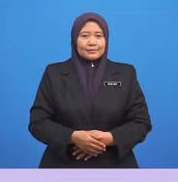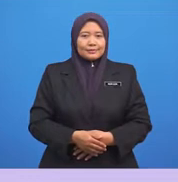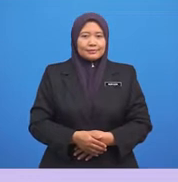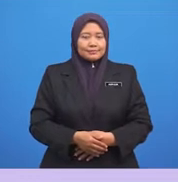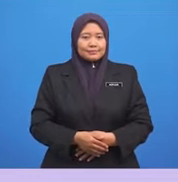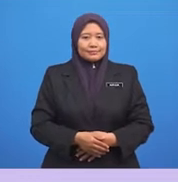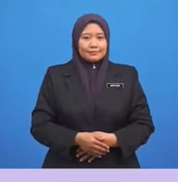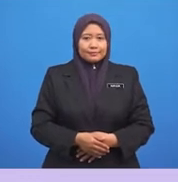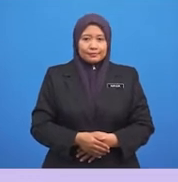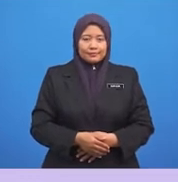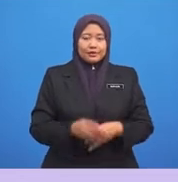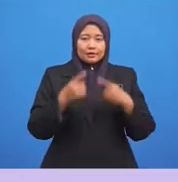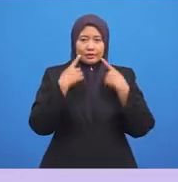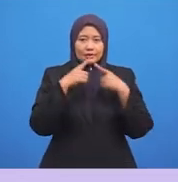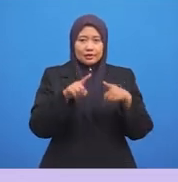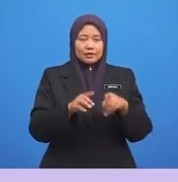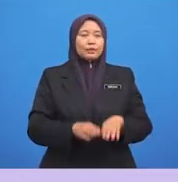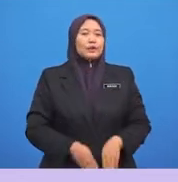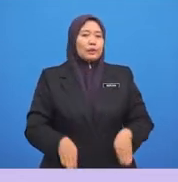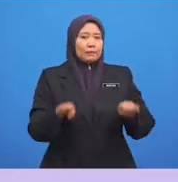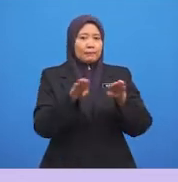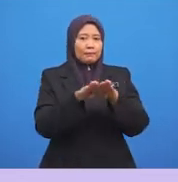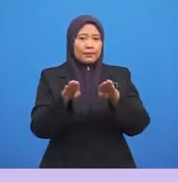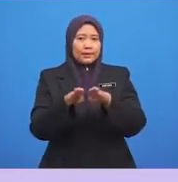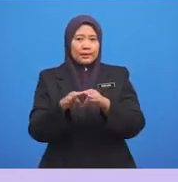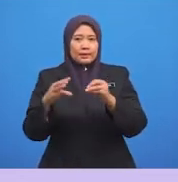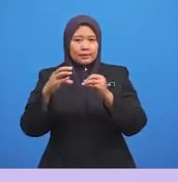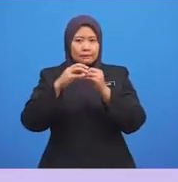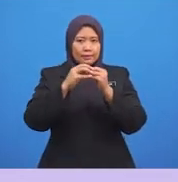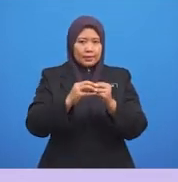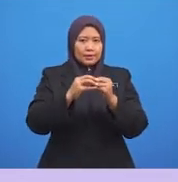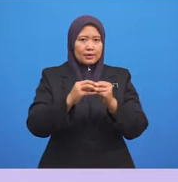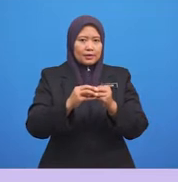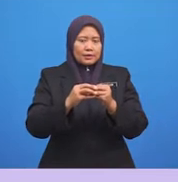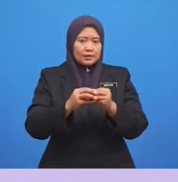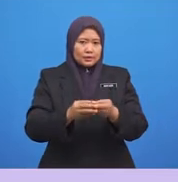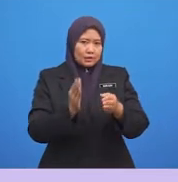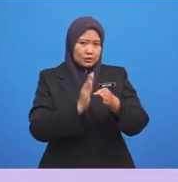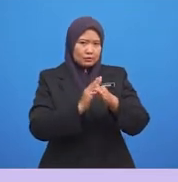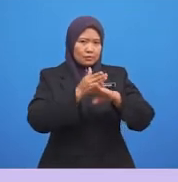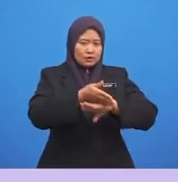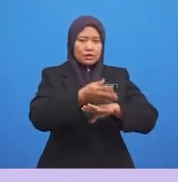Ya, betul. Jawapannya ialah bagai pinang dibelah dua.